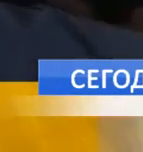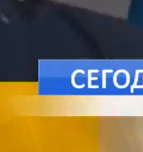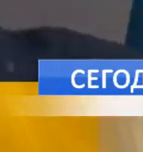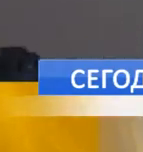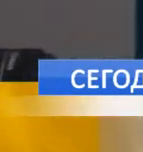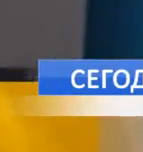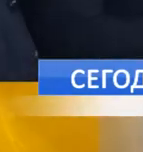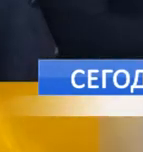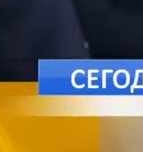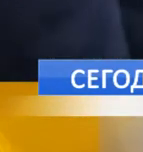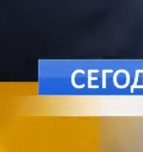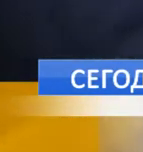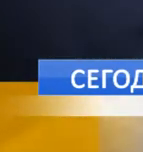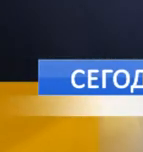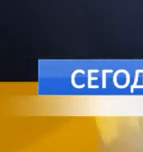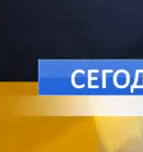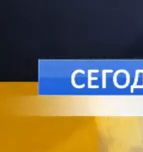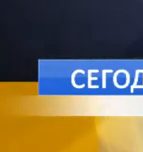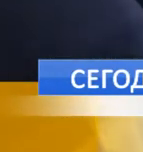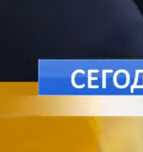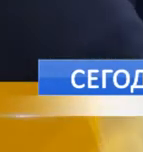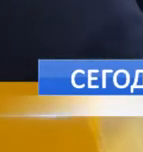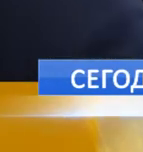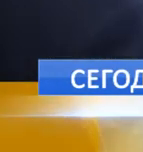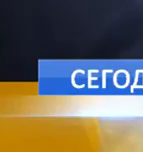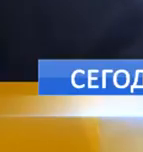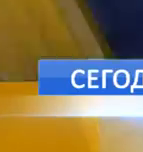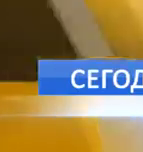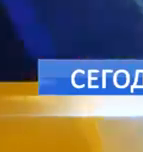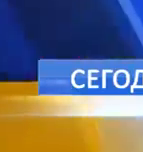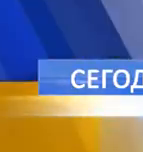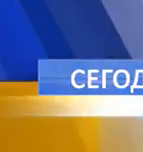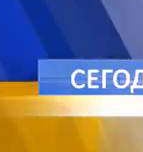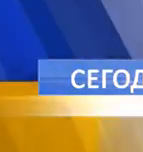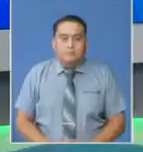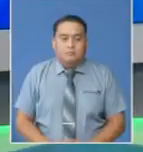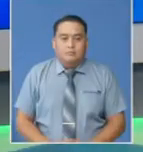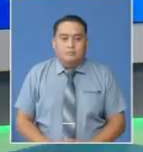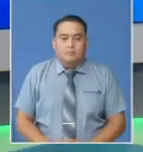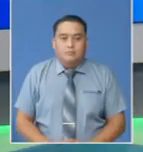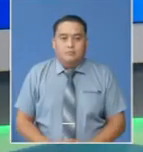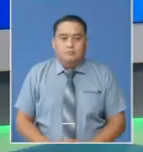выявила в Илийском районе нарушение закона о государственных символах.